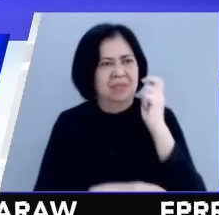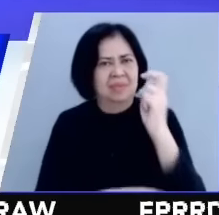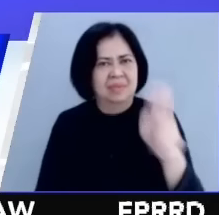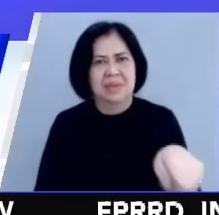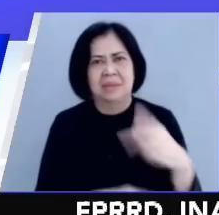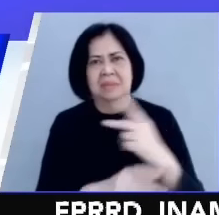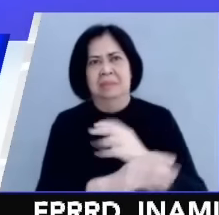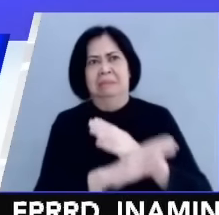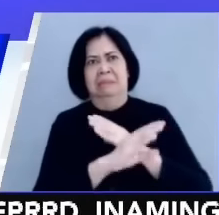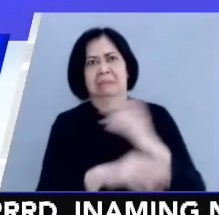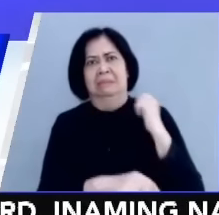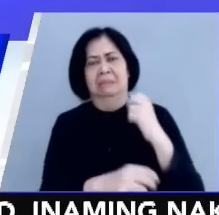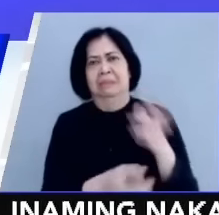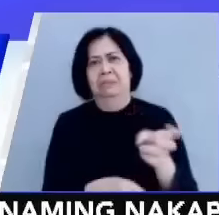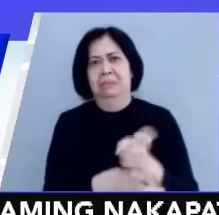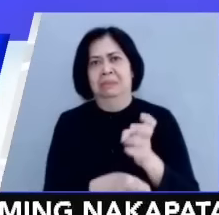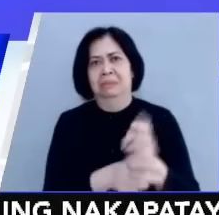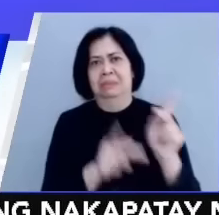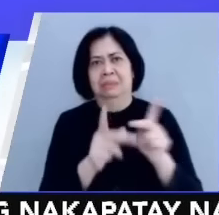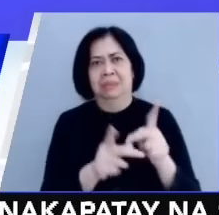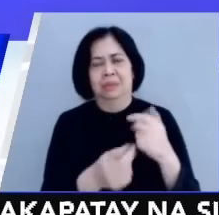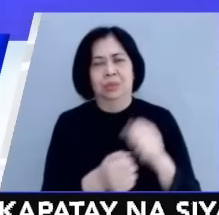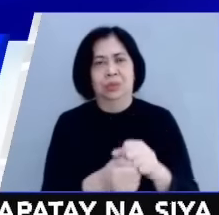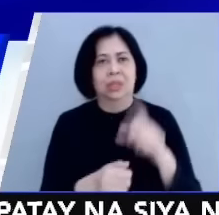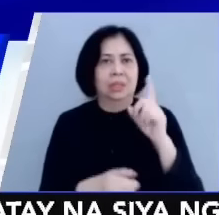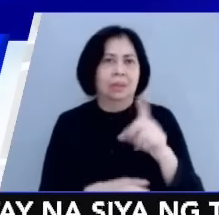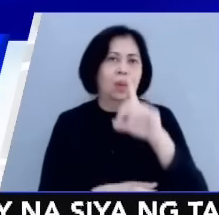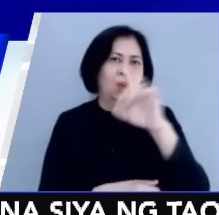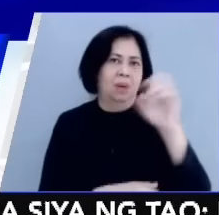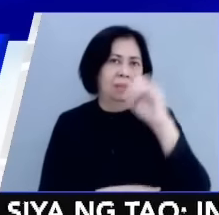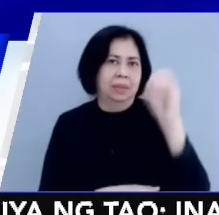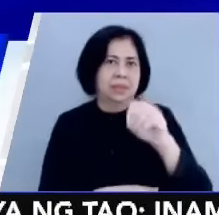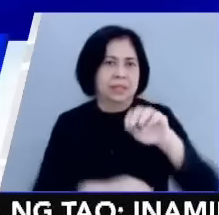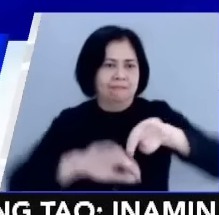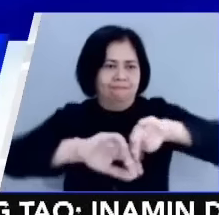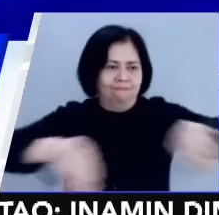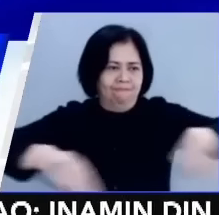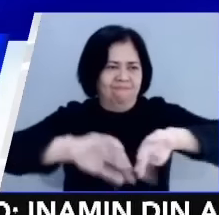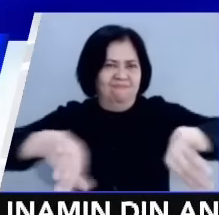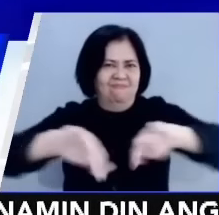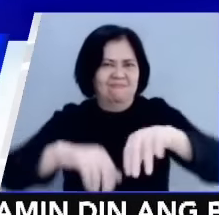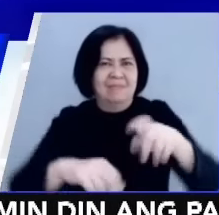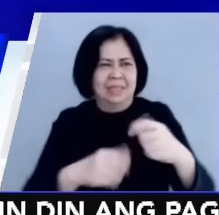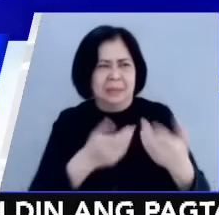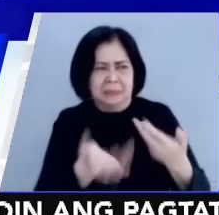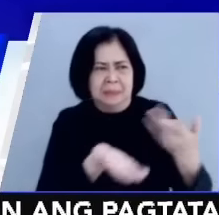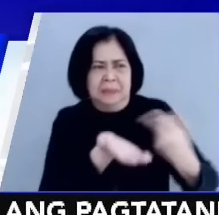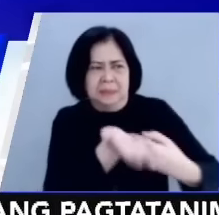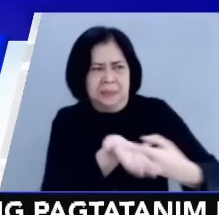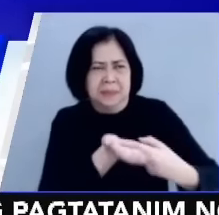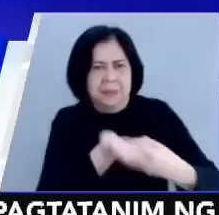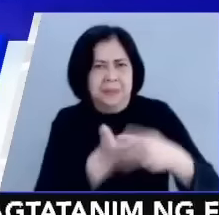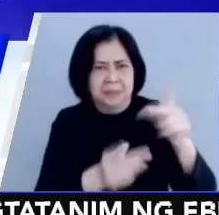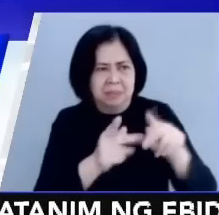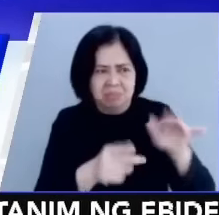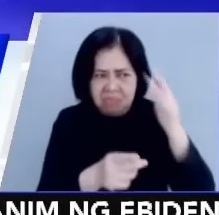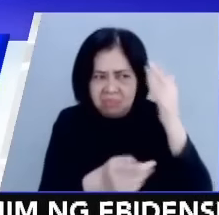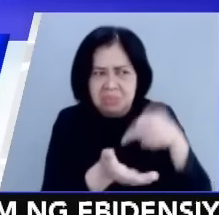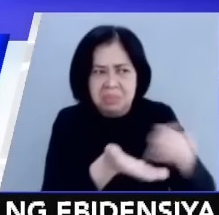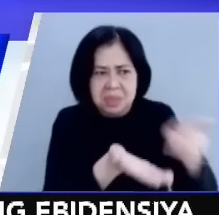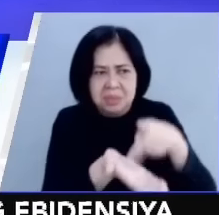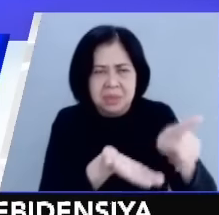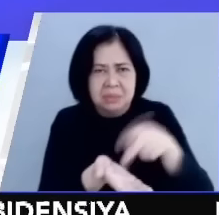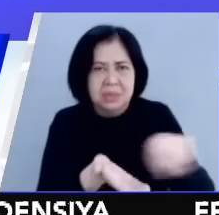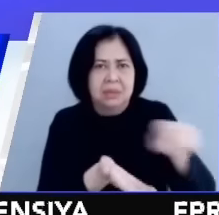from the time na 100% yung right. We are committed to build, no, what is on a